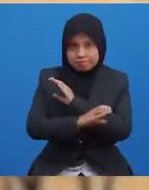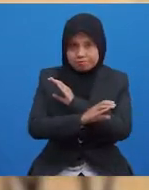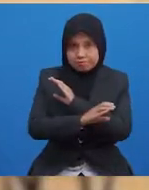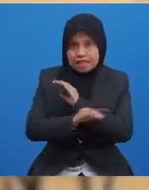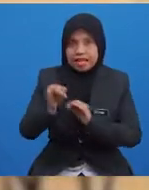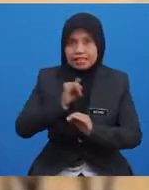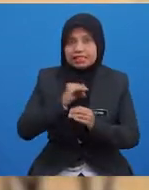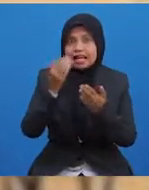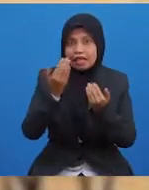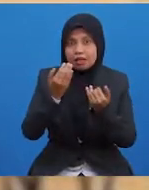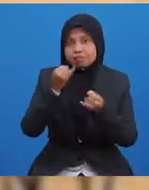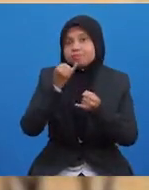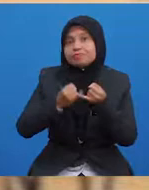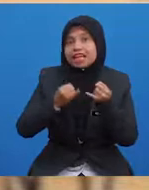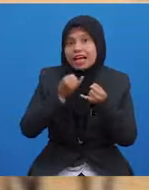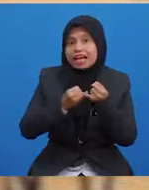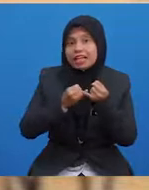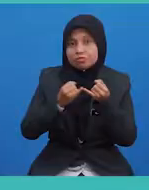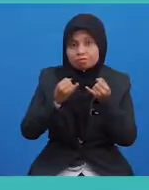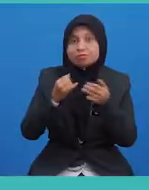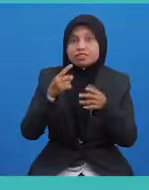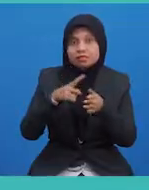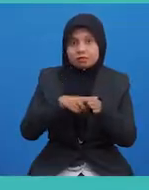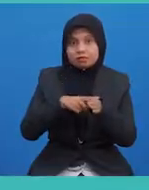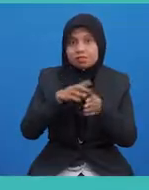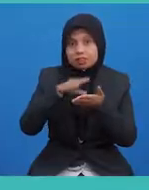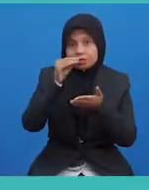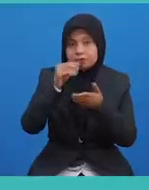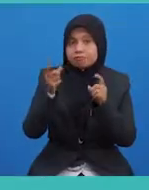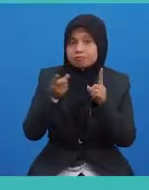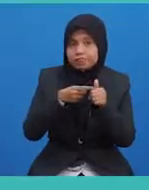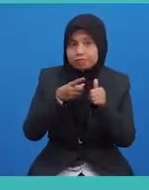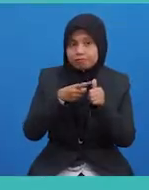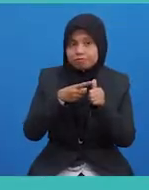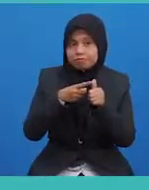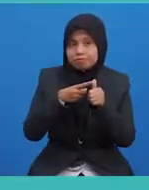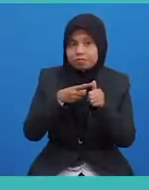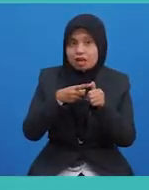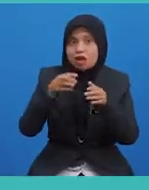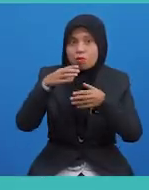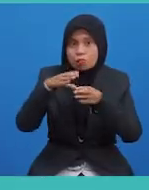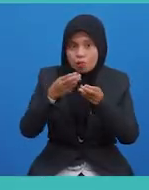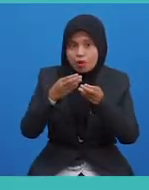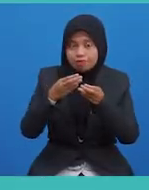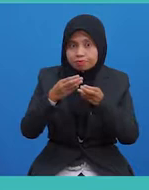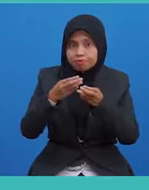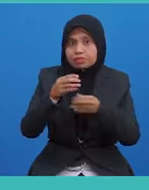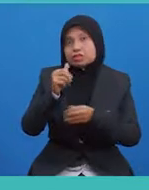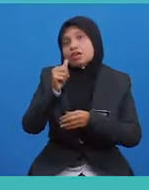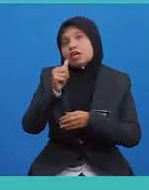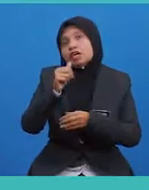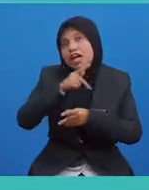Saya harap di akhir sesi ini kamu dapat yang pertama, membuat analisis perubahan